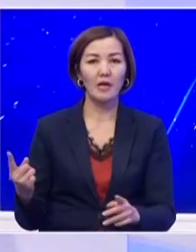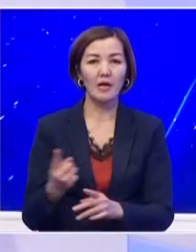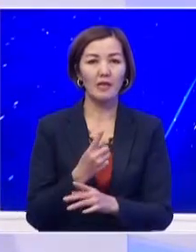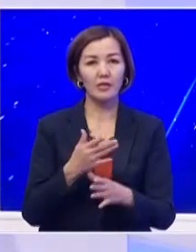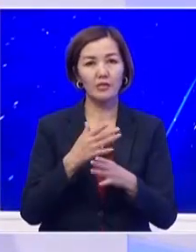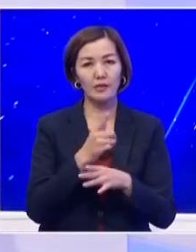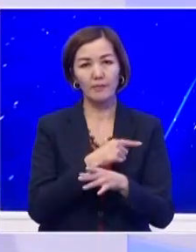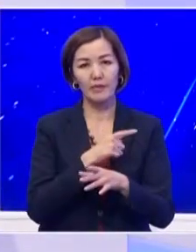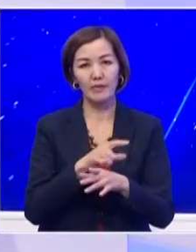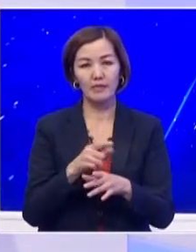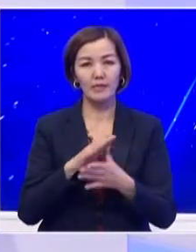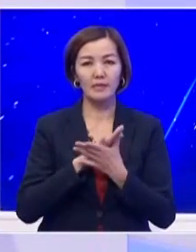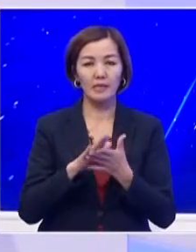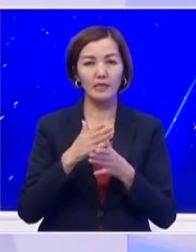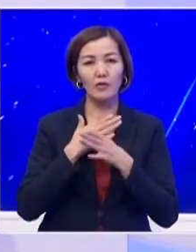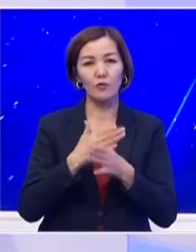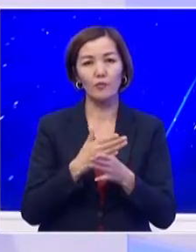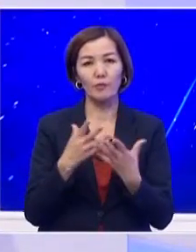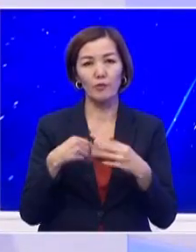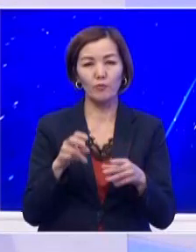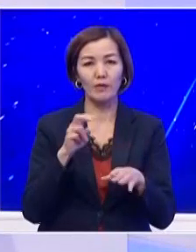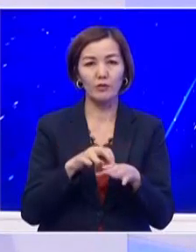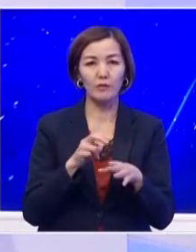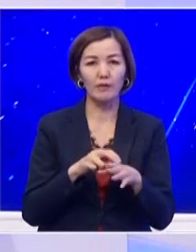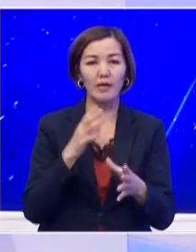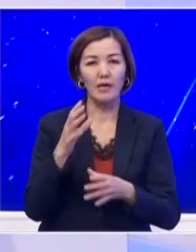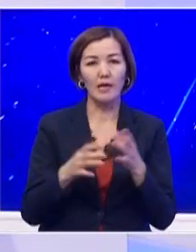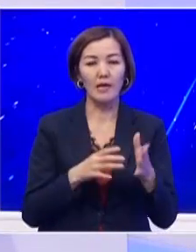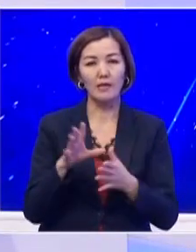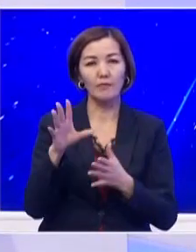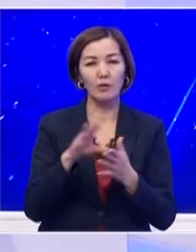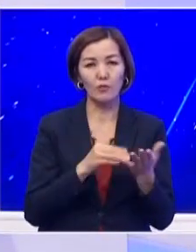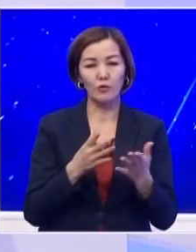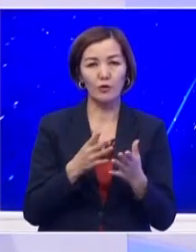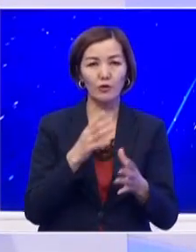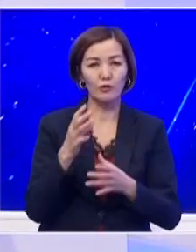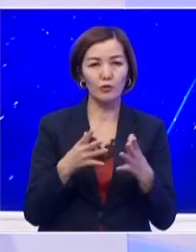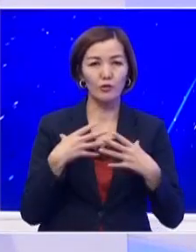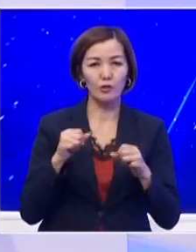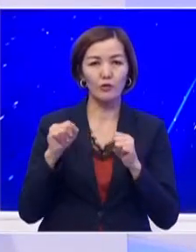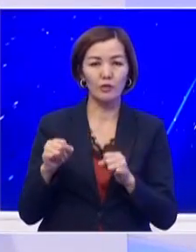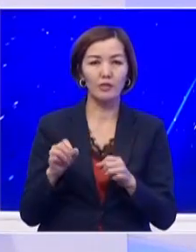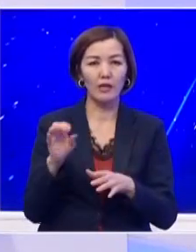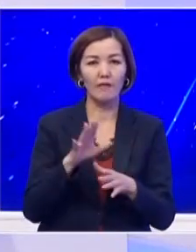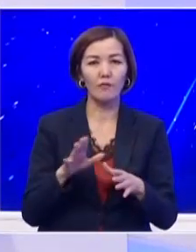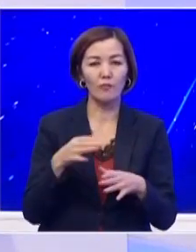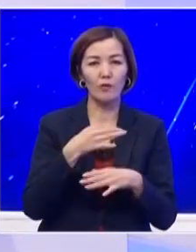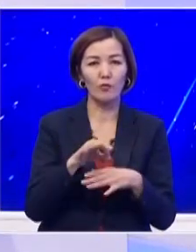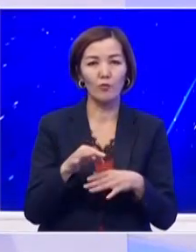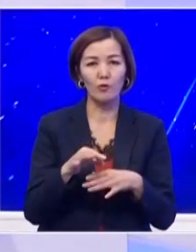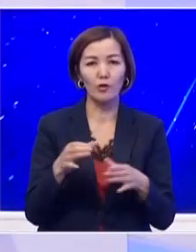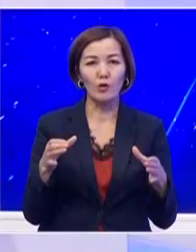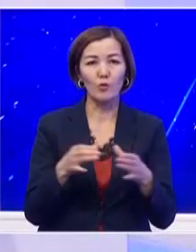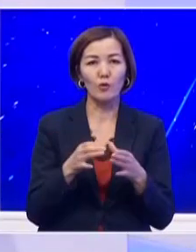Алғашқы медициналық санитарлық көмек пен отбасылық дәрігер жұмысы әлемге үлгі. Дүниежүзілік денсаулық сақтау ұйымы Европалық